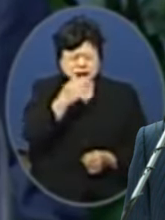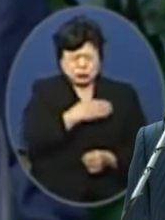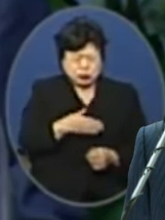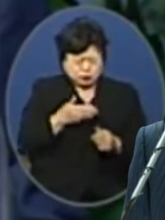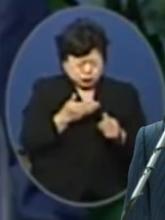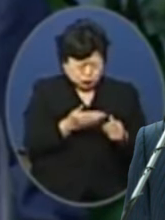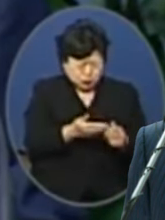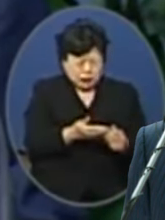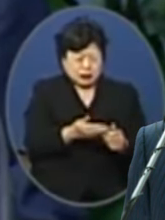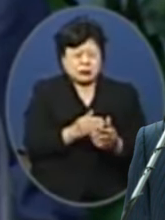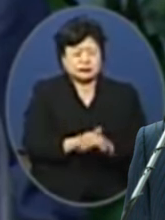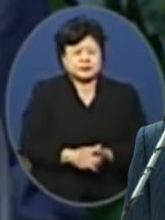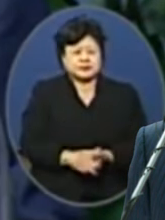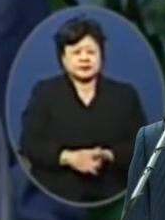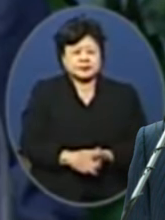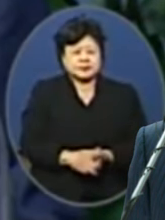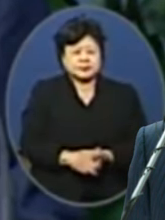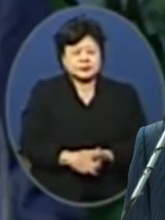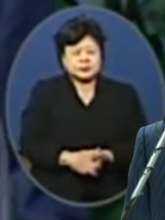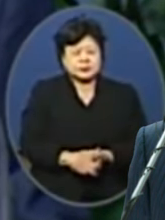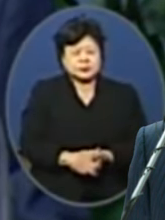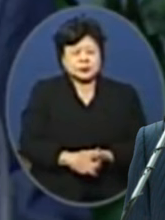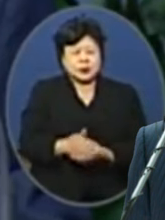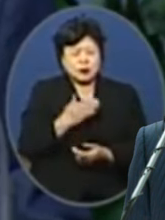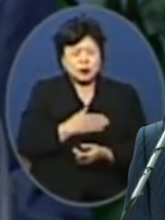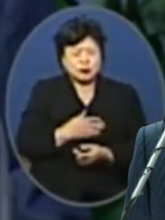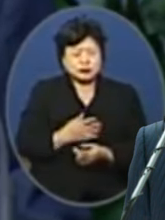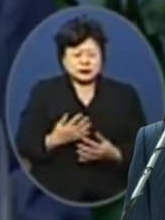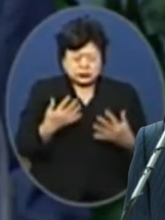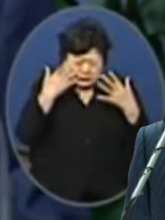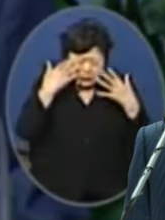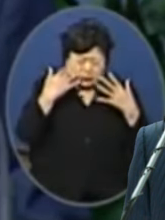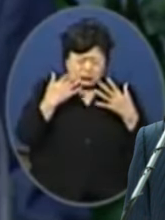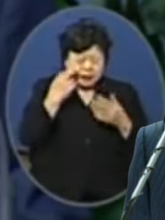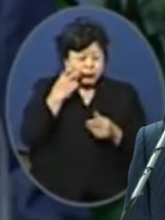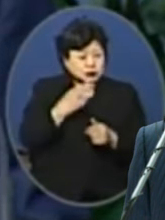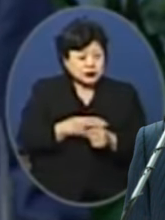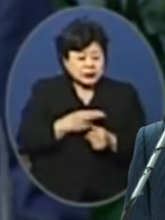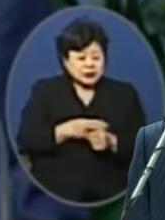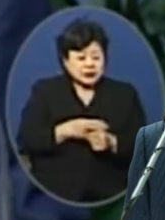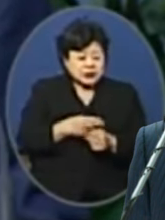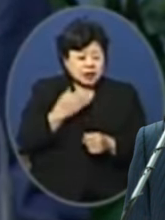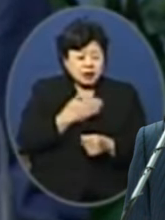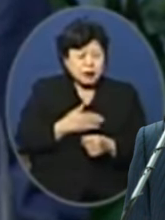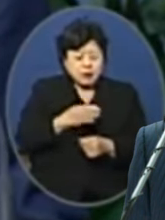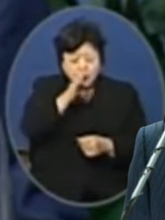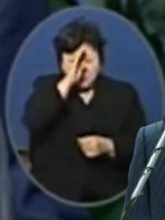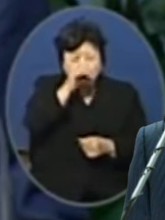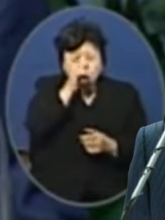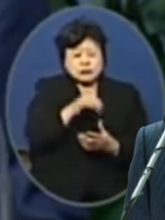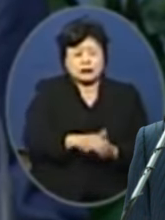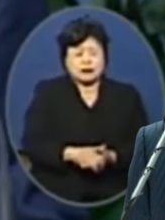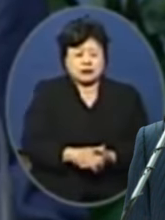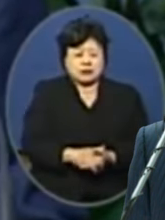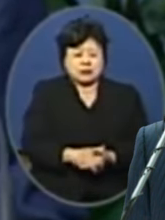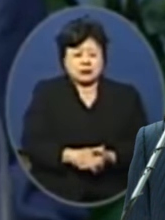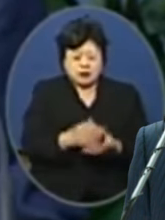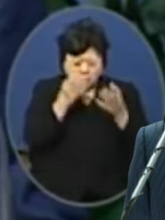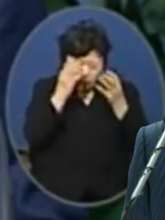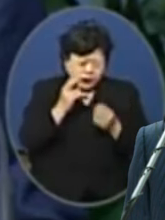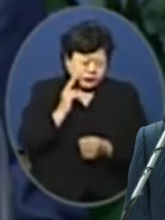보내서 가시 체처럼 몸을 찌르게 했습니다 바울 선생은 몸에 지병을 가지고 있었습니다 굉장히